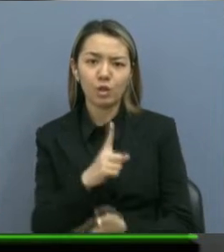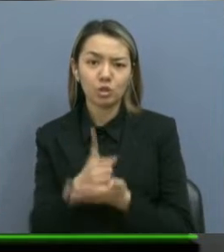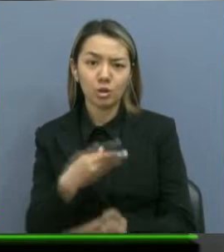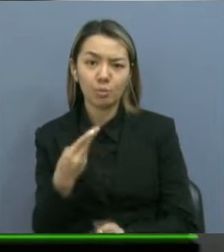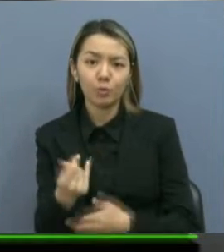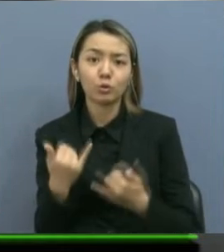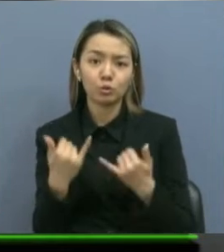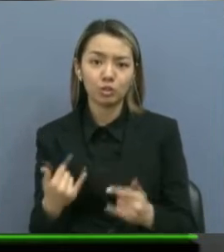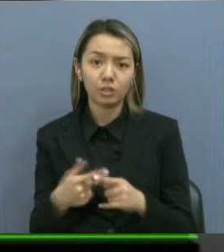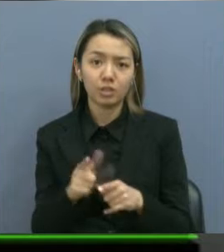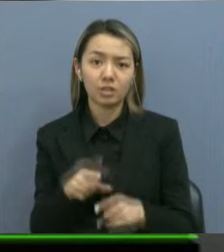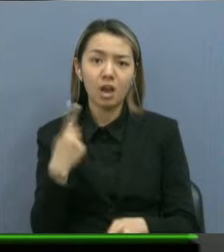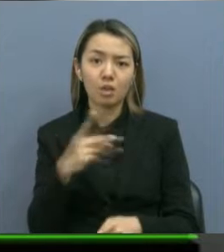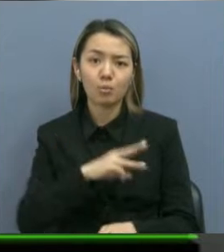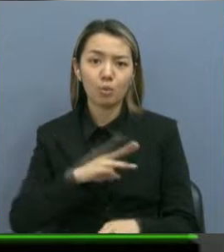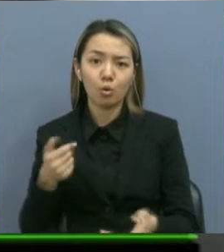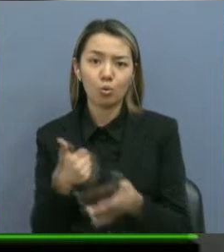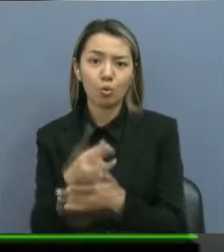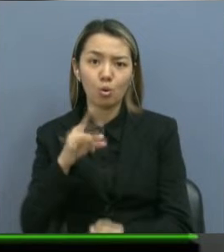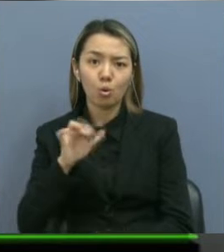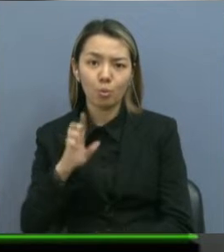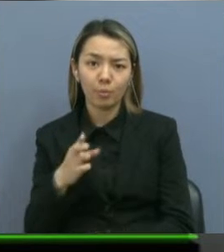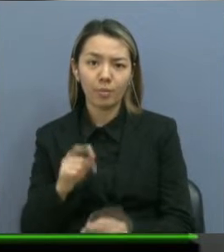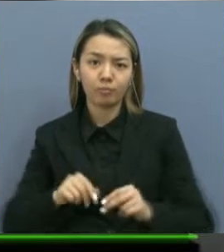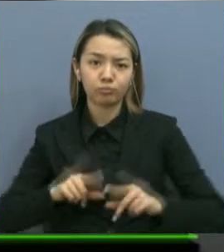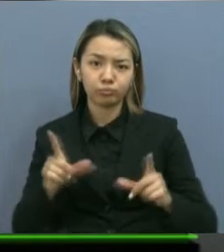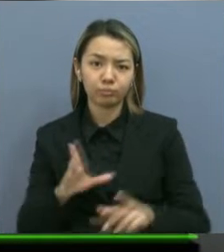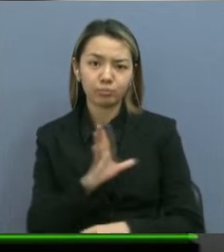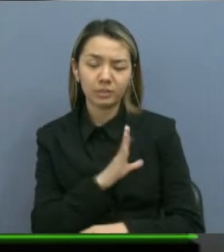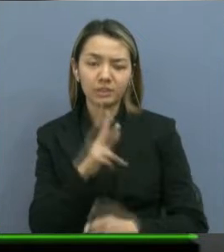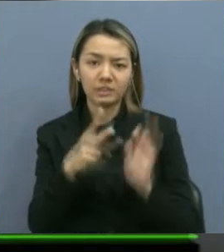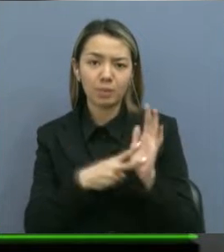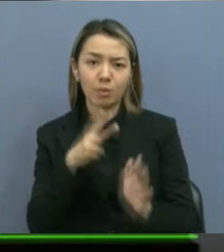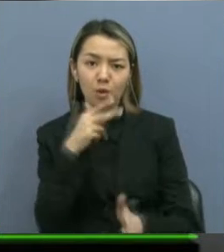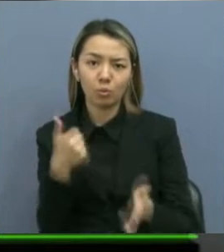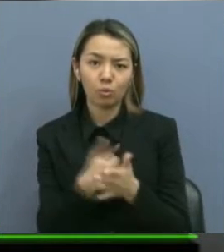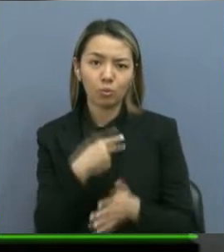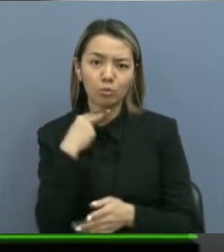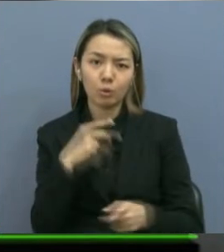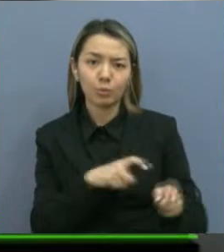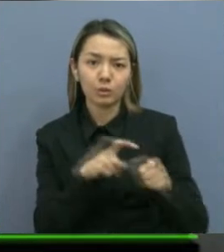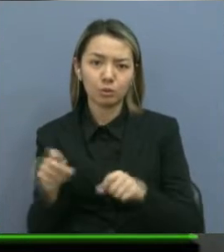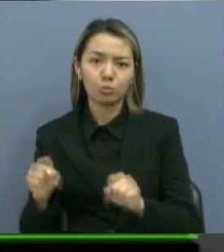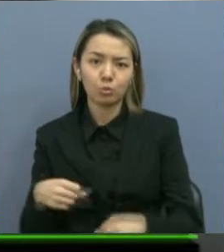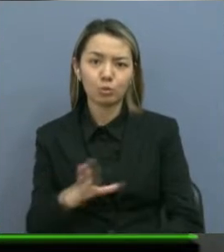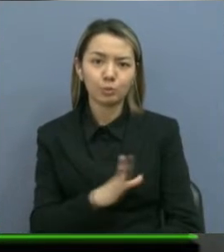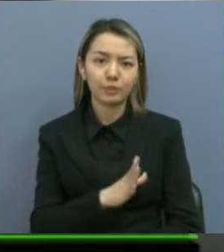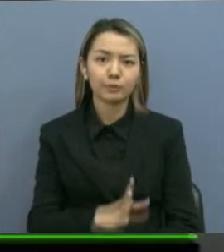болса, енді ол 1 миллион рубльге дейін көтерілді. Сонымен қатар 7 жылға дейін бас бостандығынан айырылуы да